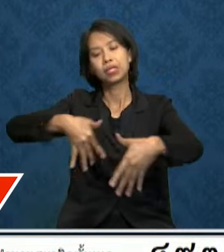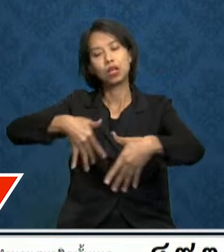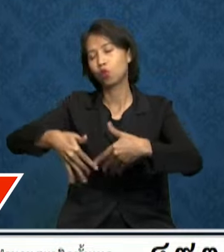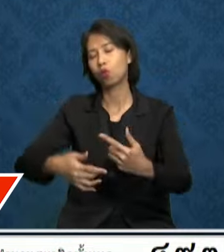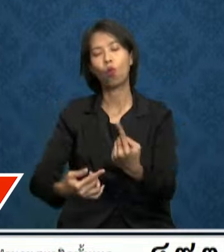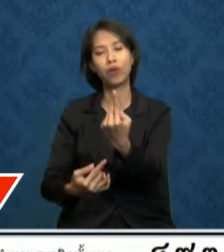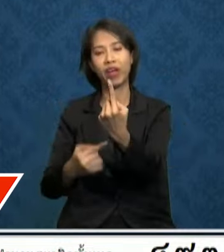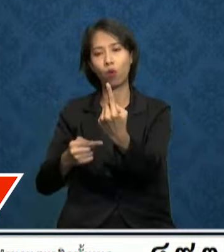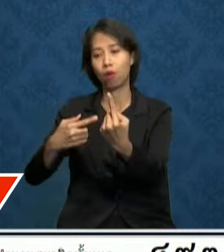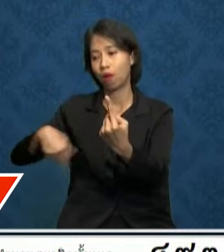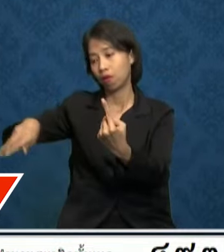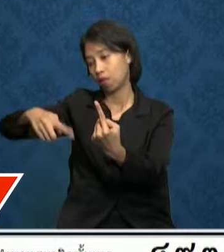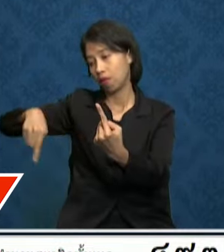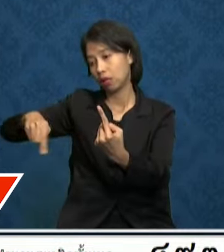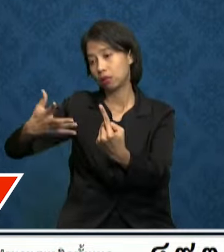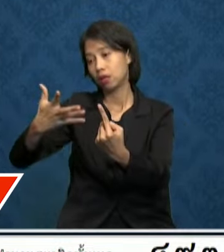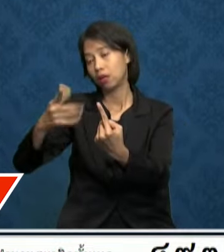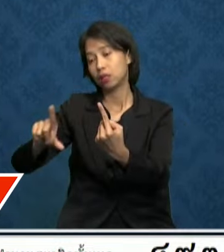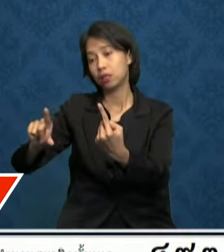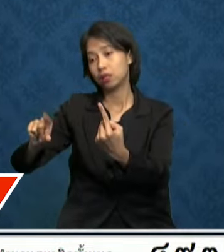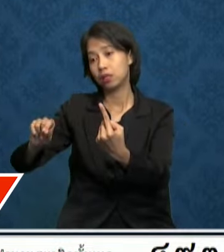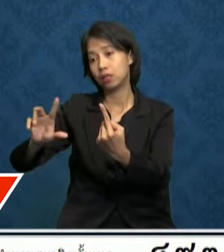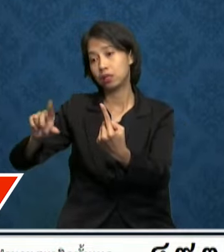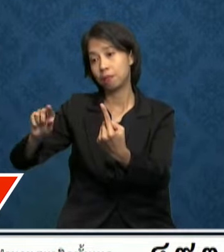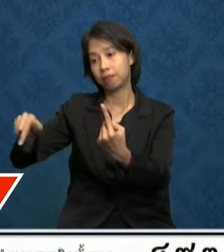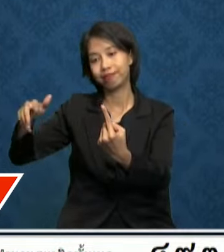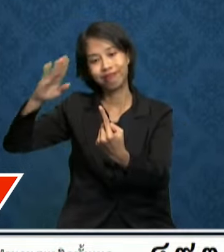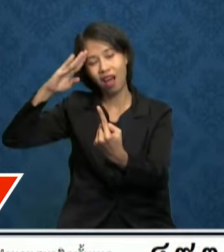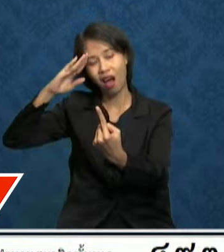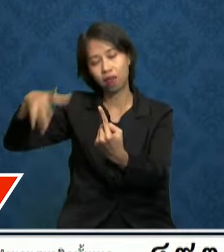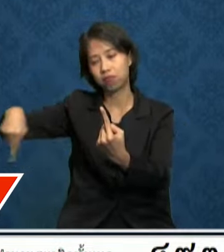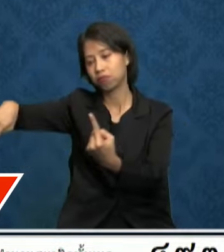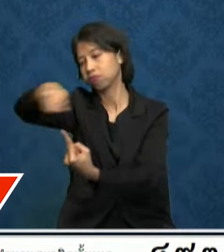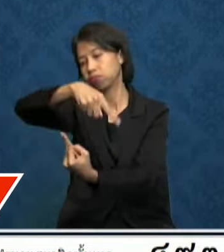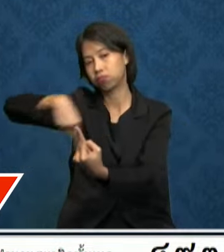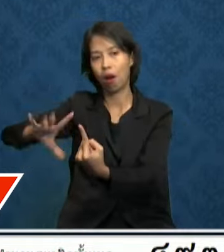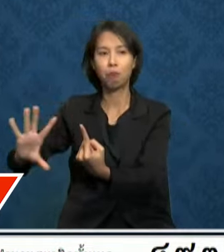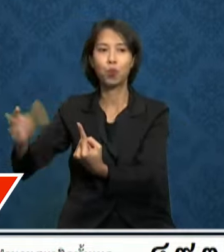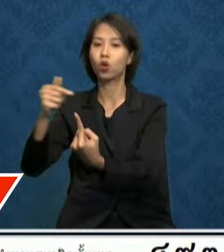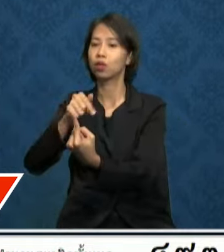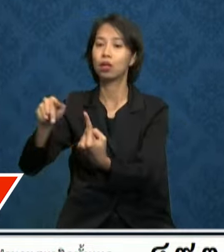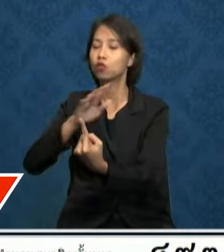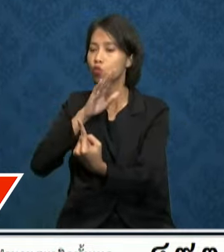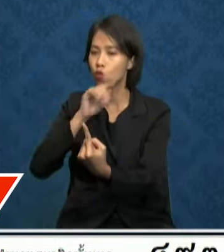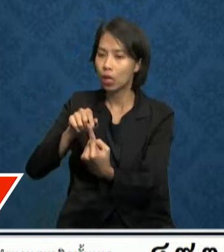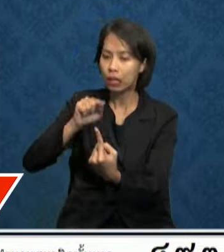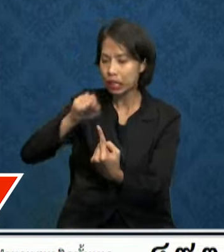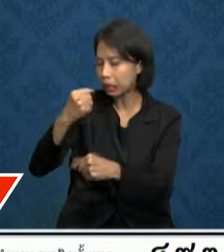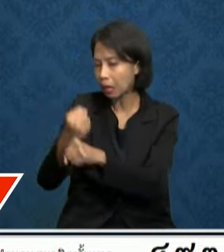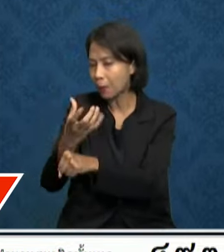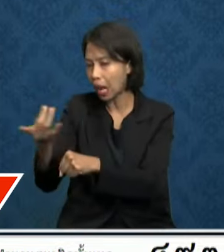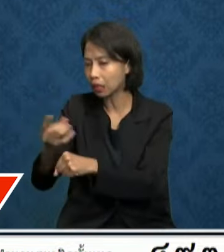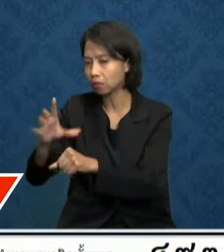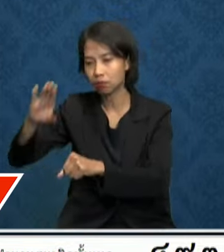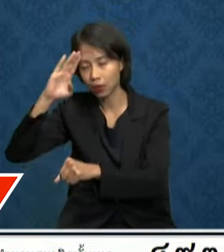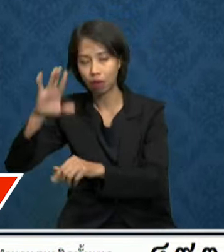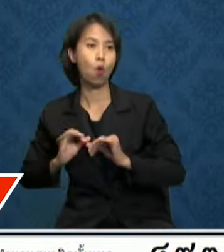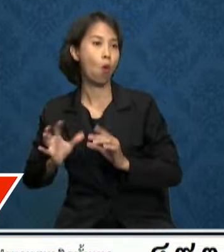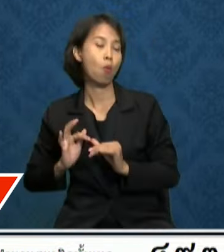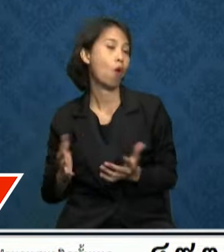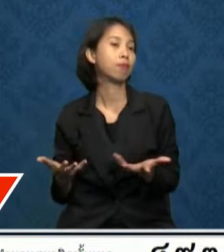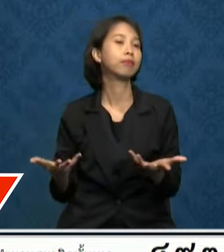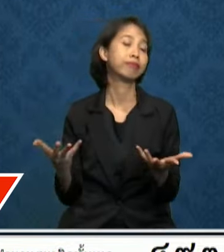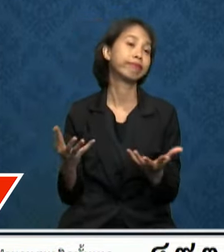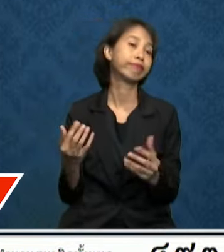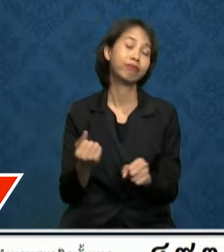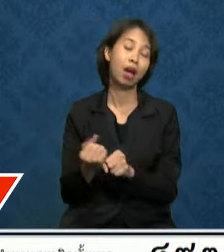ลไปหมดคิดว่าจะมีมติอะไรที่ผ่านสภากลาโหมและเป็นไปในทางทิศทางของนโยบายของรัฐมนตรีด้วยเหรอครับเพราะว่านี่มันเฉลยศึกชัดๆ